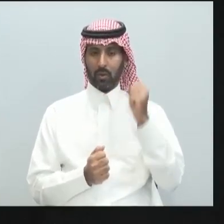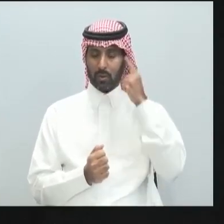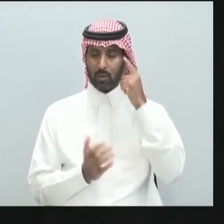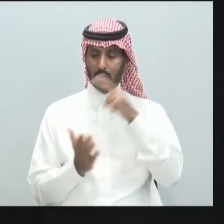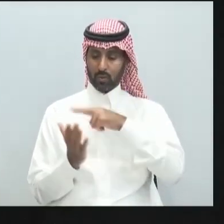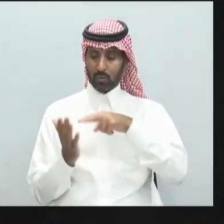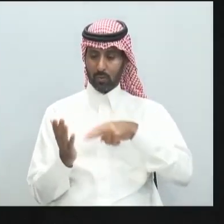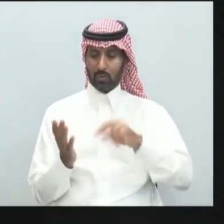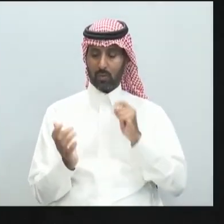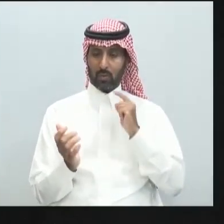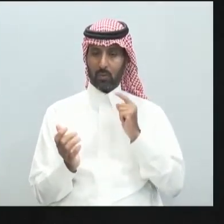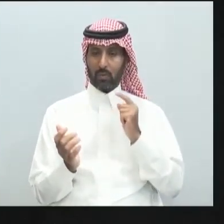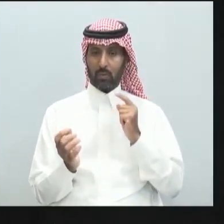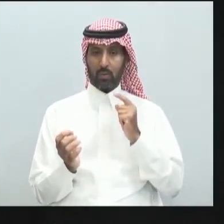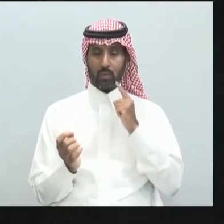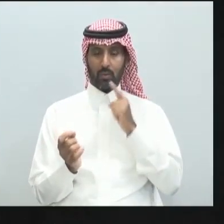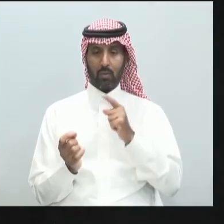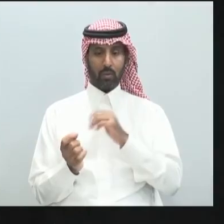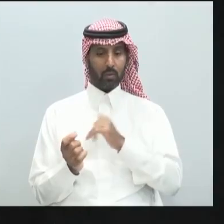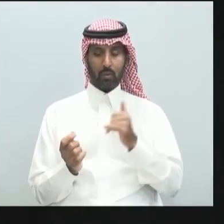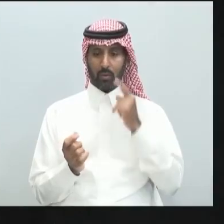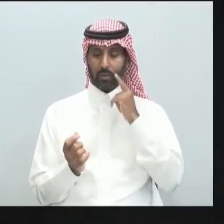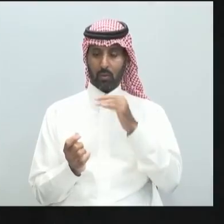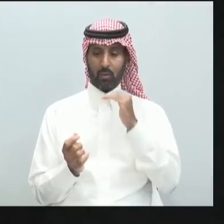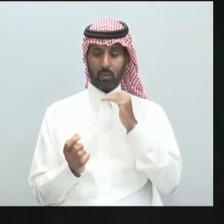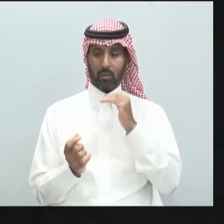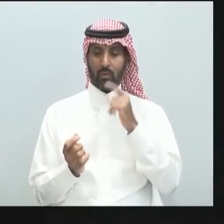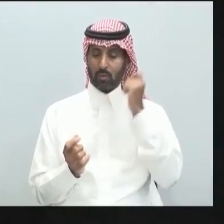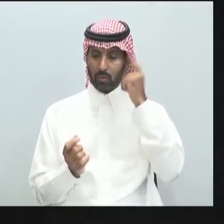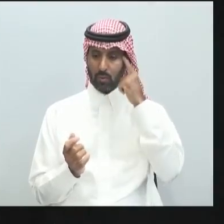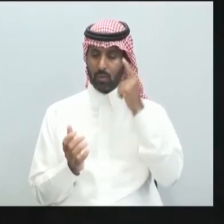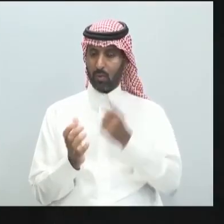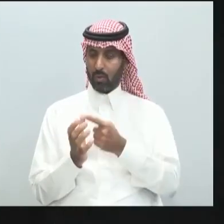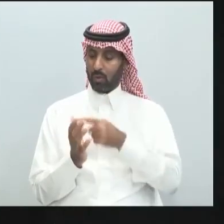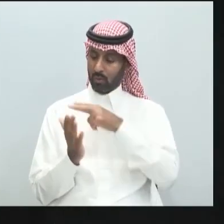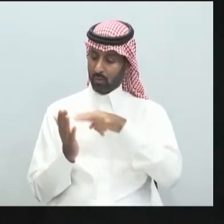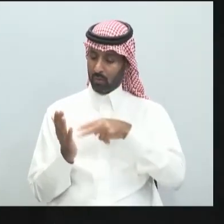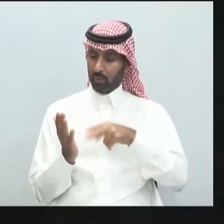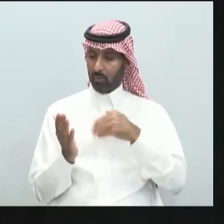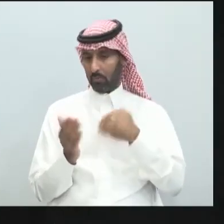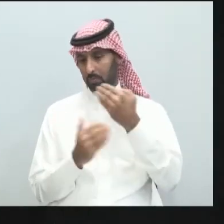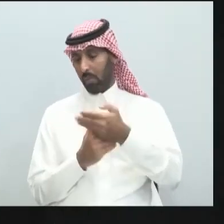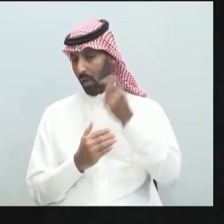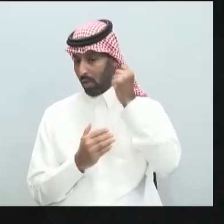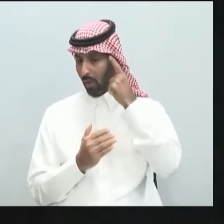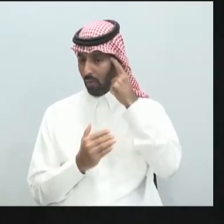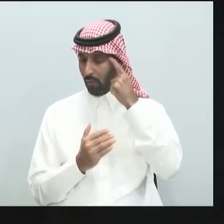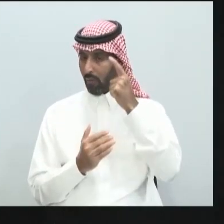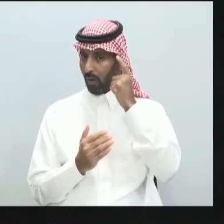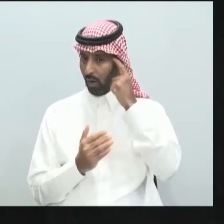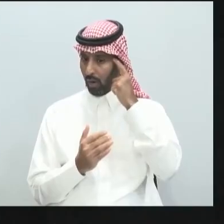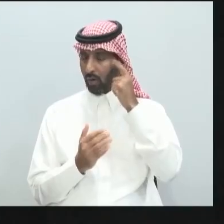القرائي والتي لا يمكن ان نجيب عنها الا بعد ان نقرا ان الصق قراءه واعيه